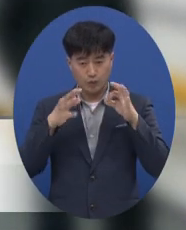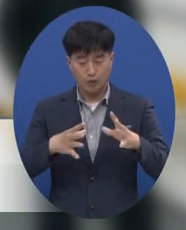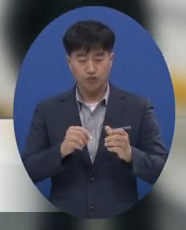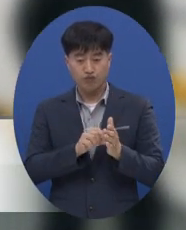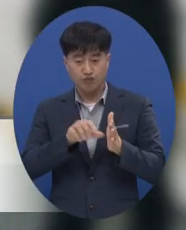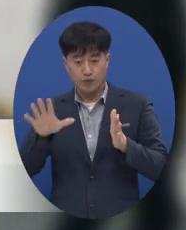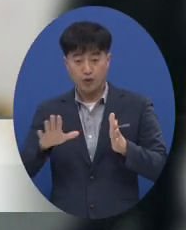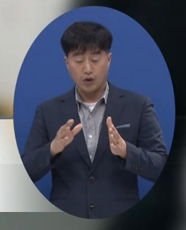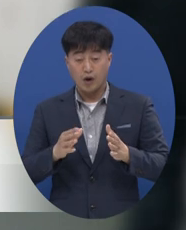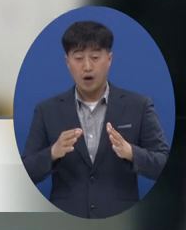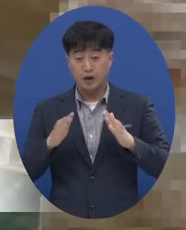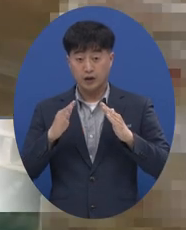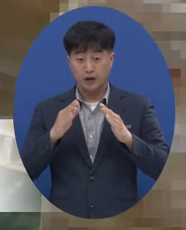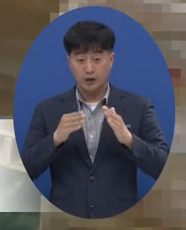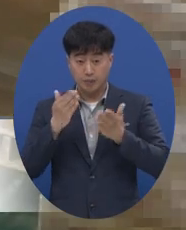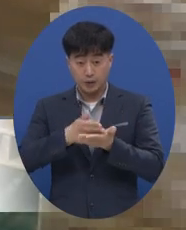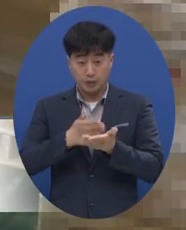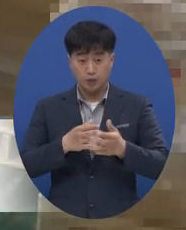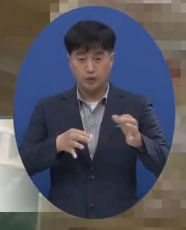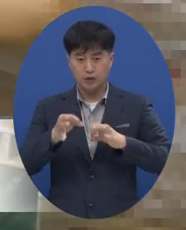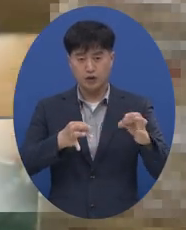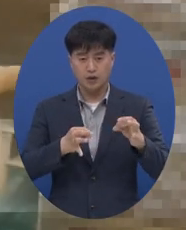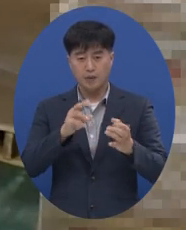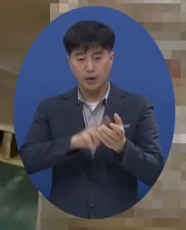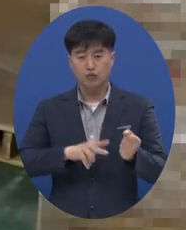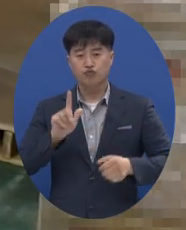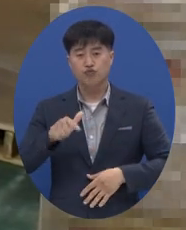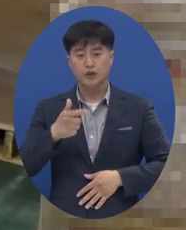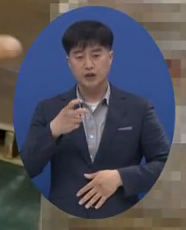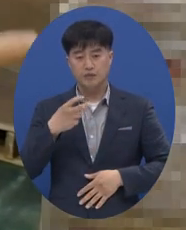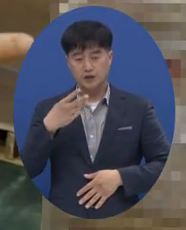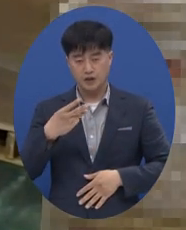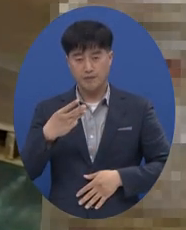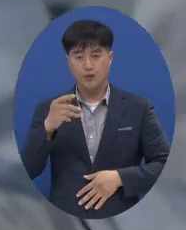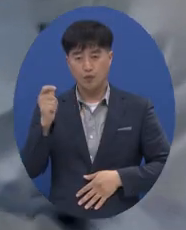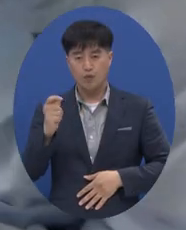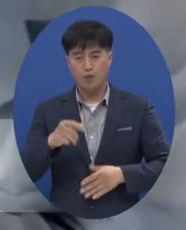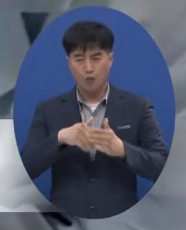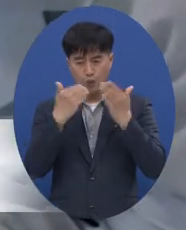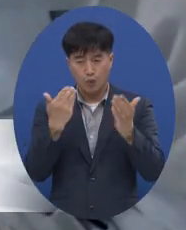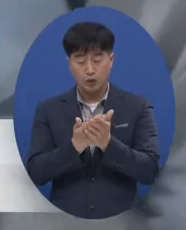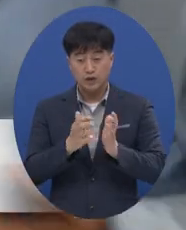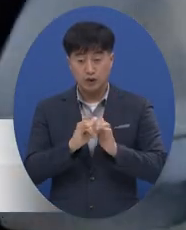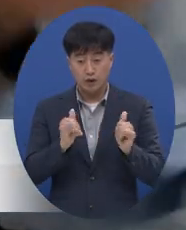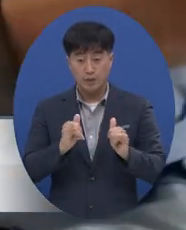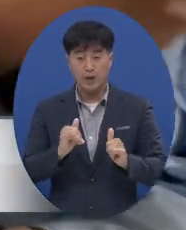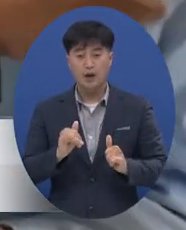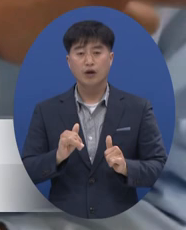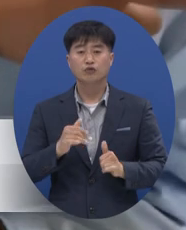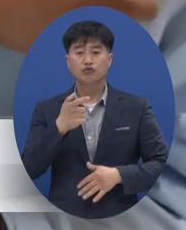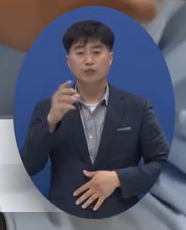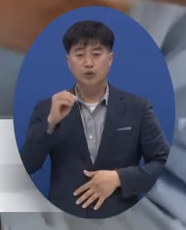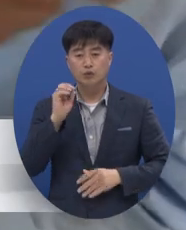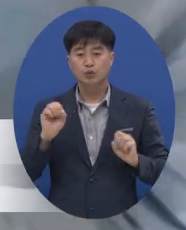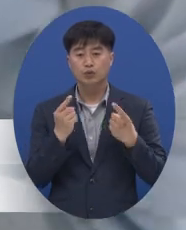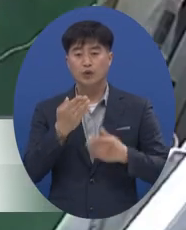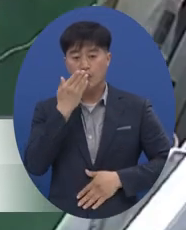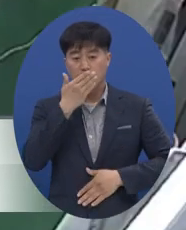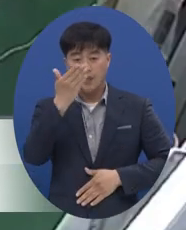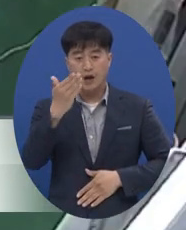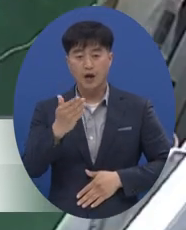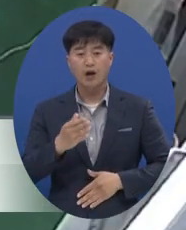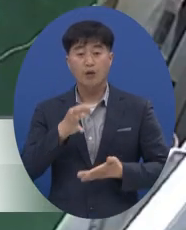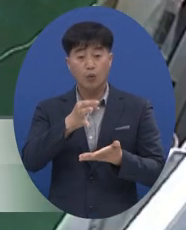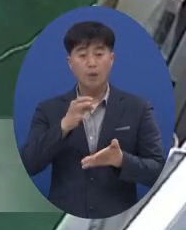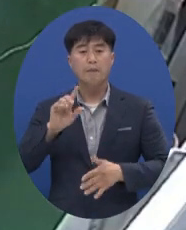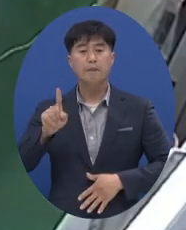유명 홈쇼핑 등을 통해 판매한 제품량은 623톤. 전 국민의 60%가 동시에 먹을 수 있는 양인데 값으로 따지면